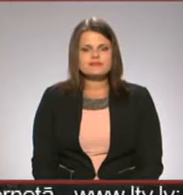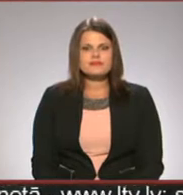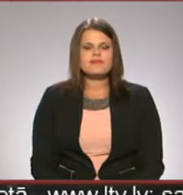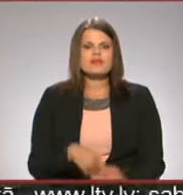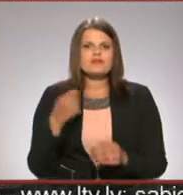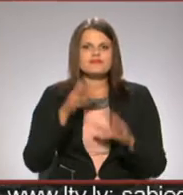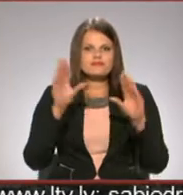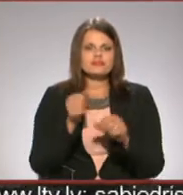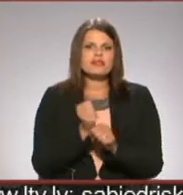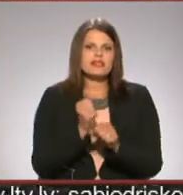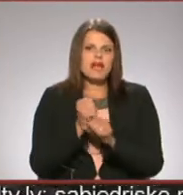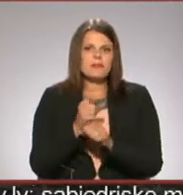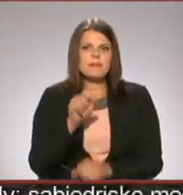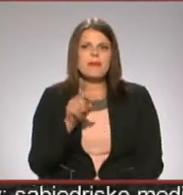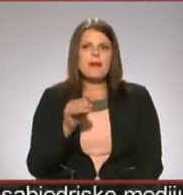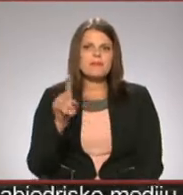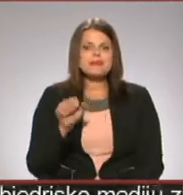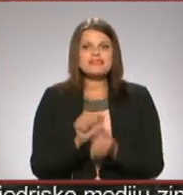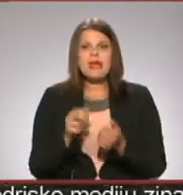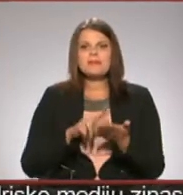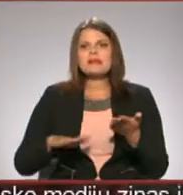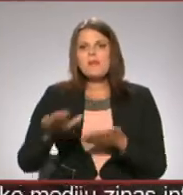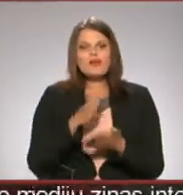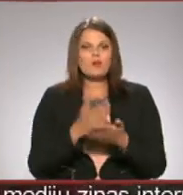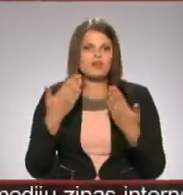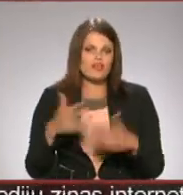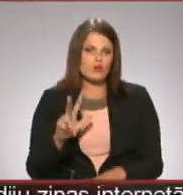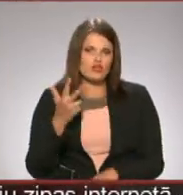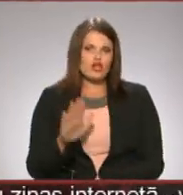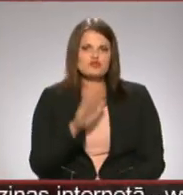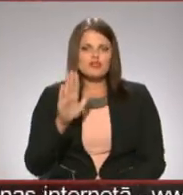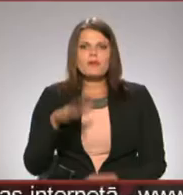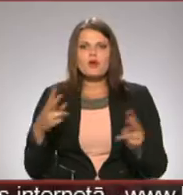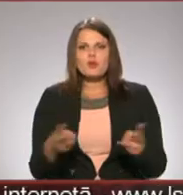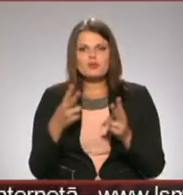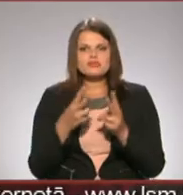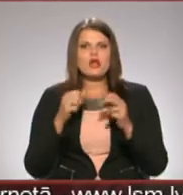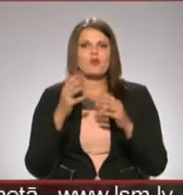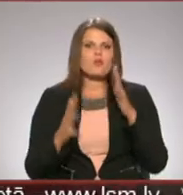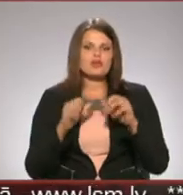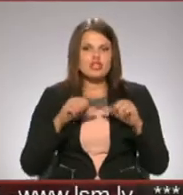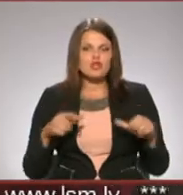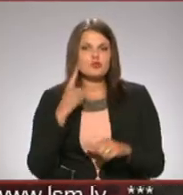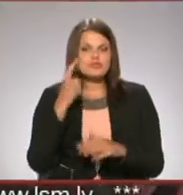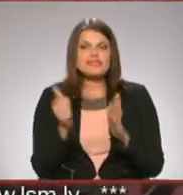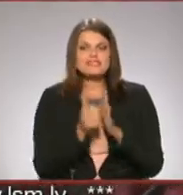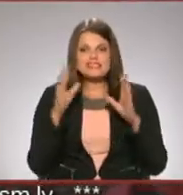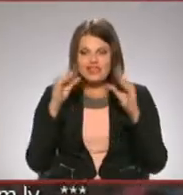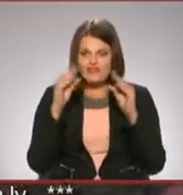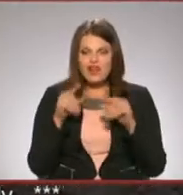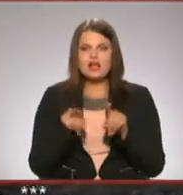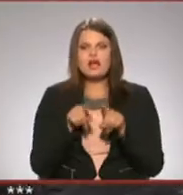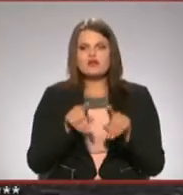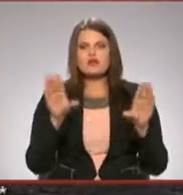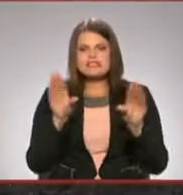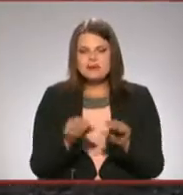Dzēšanas darbi Papas dabas parkā norisinās jau trešo dienu. Par ugunsgrēku Nīcas meža dienests uzzināja sestdienas vakarā, tad arī to lokalizēja